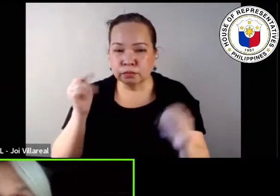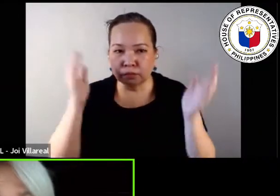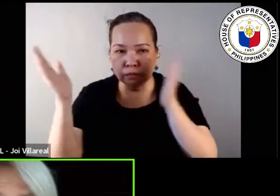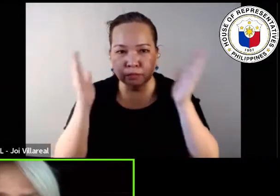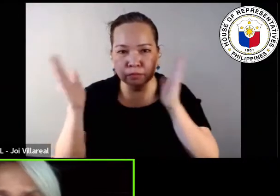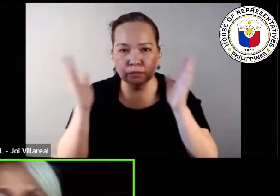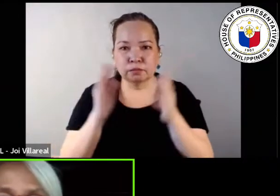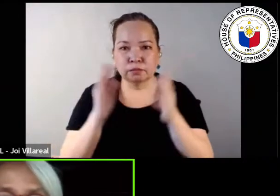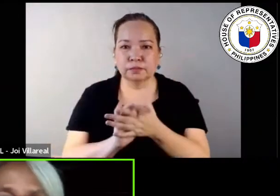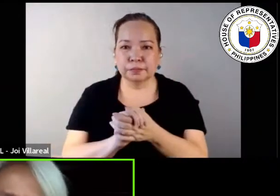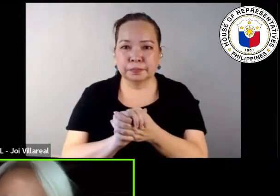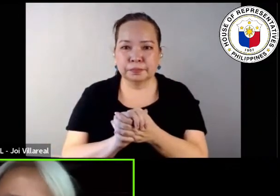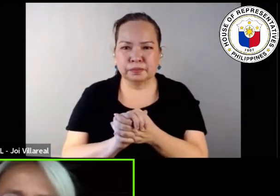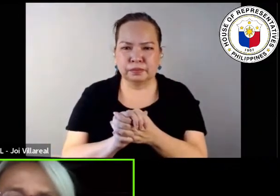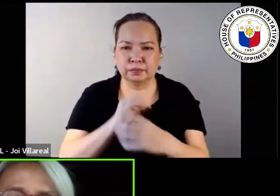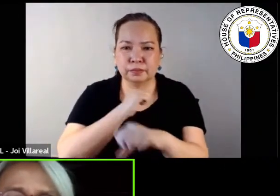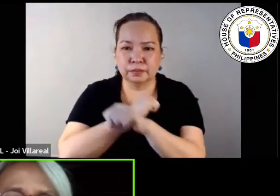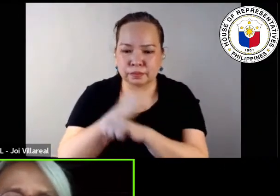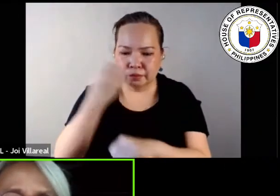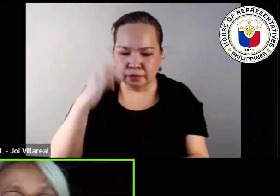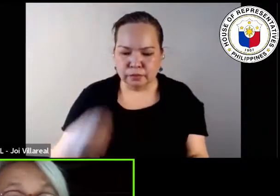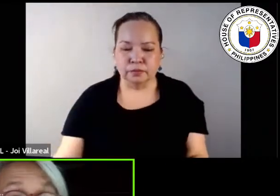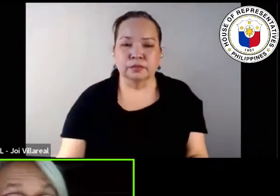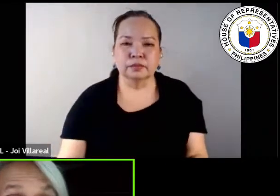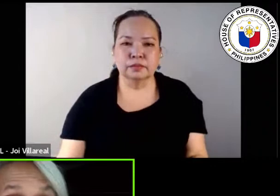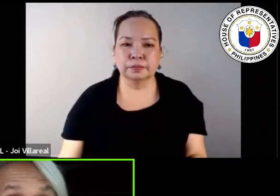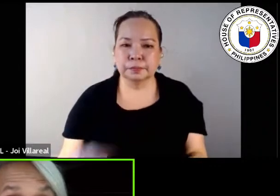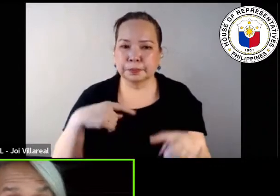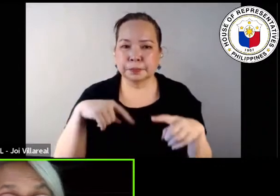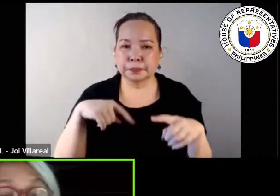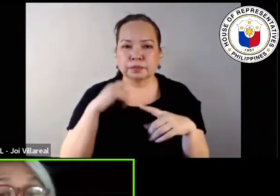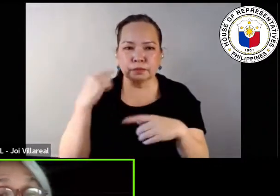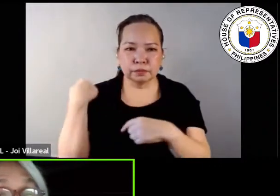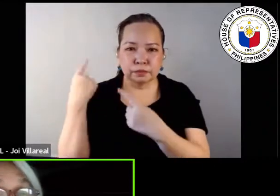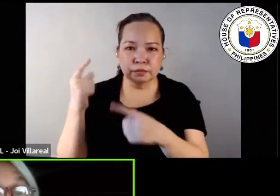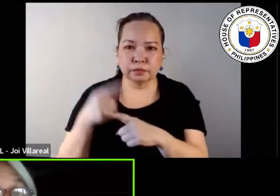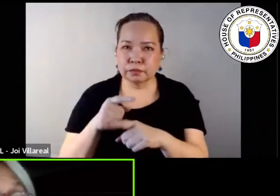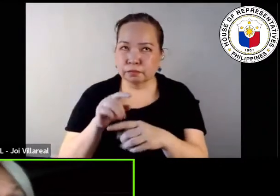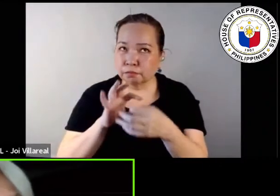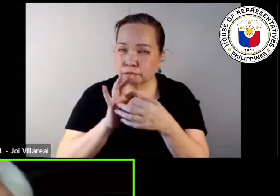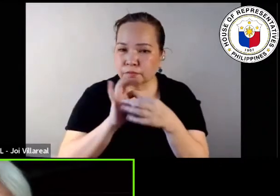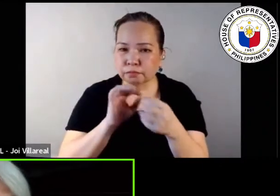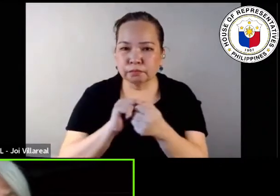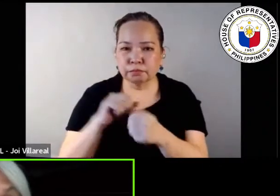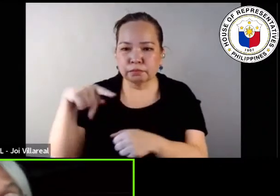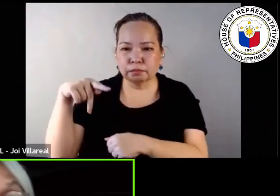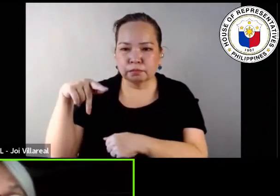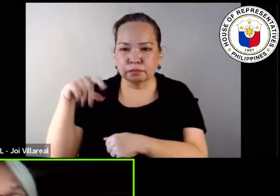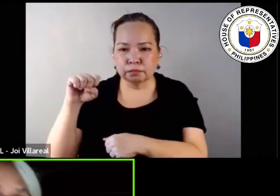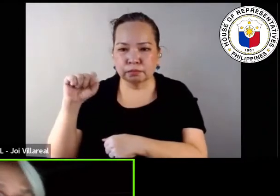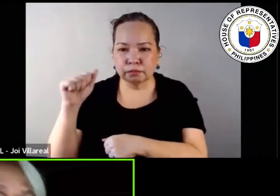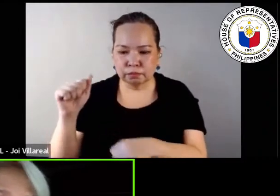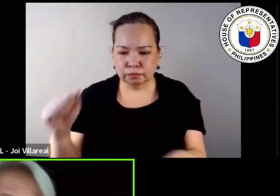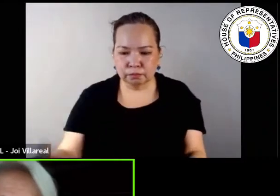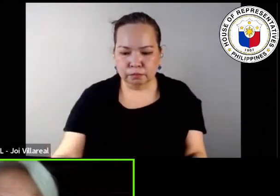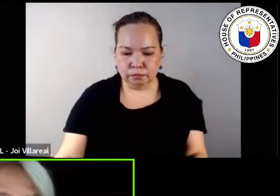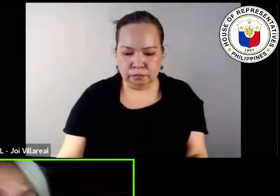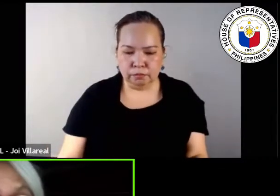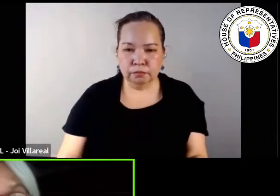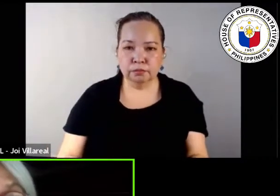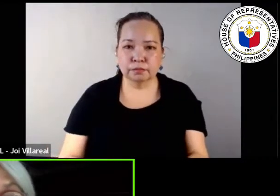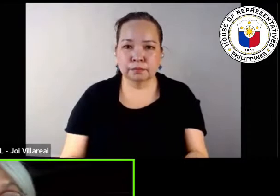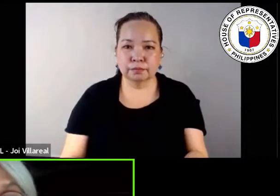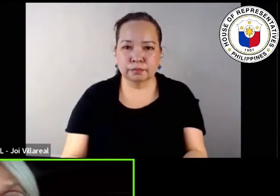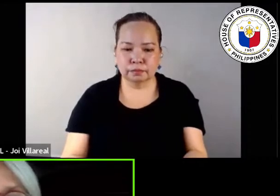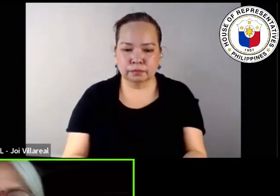at mahirap at matagal na po namin gustong makipag-ugnayan sa Philippine Statistics Authority, pati rin sa